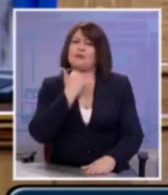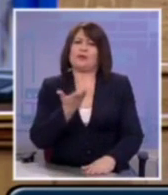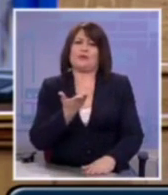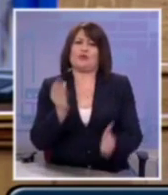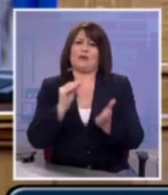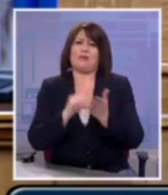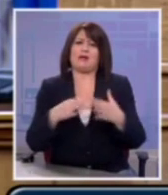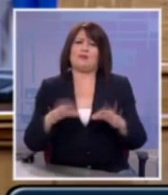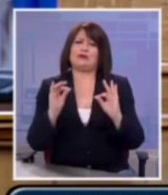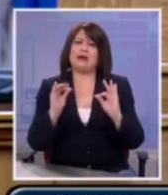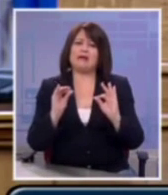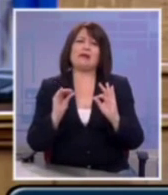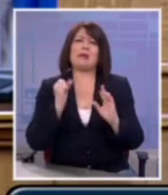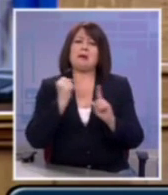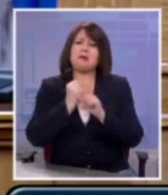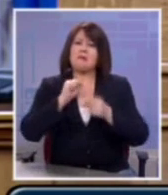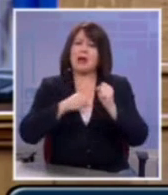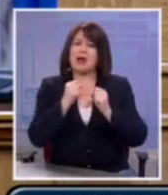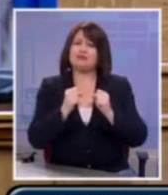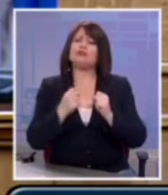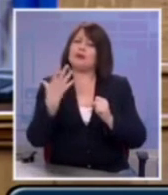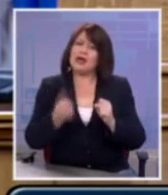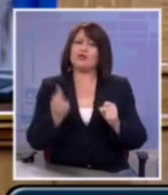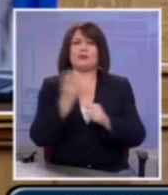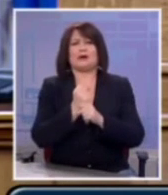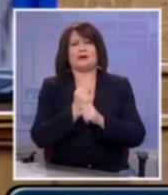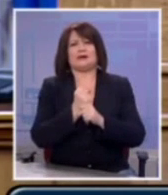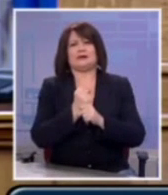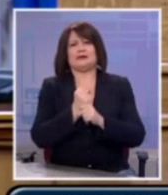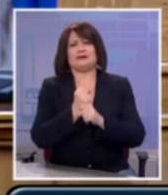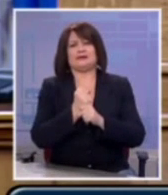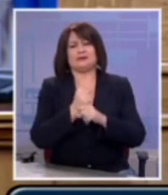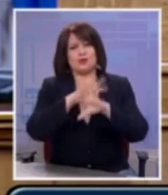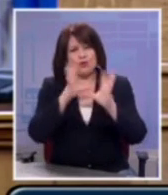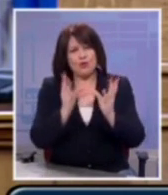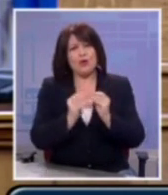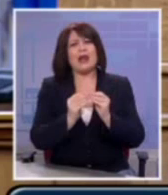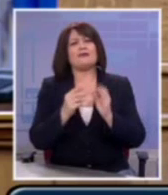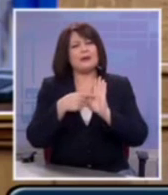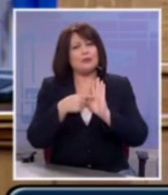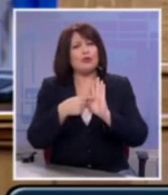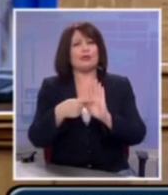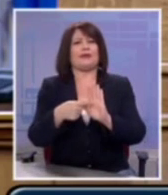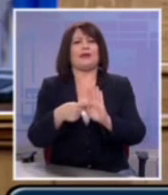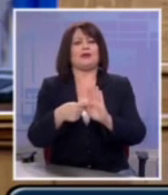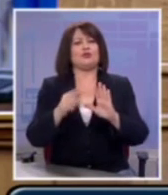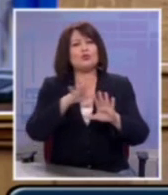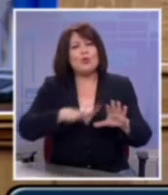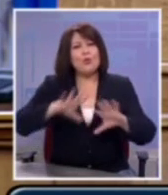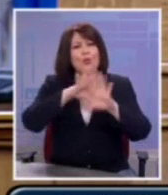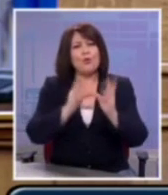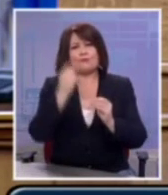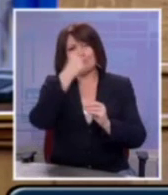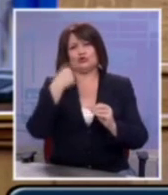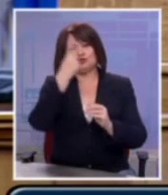αδιαπραγμάτευτα και τον πυρήνα αυτών που διακρίνουν και νοηματοδοτούν τη συλλογική και προσωπική